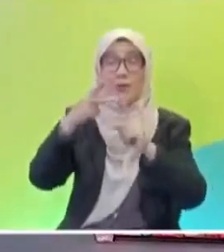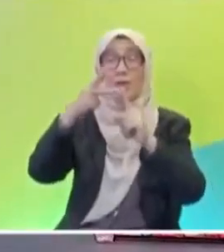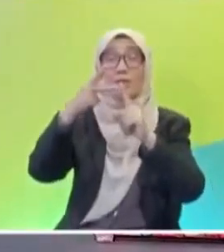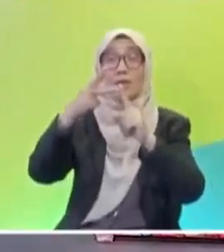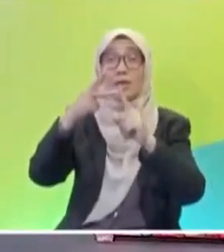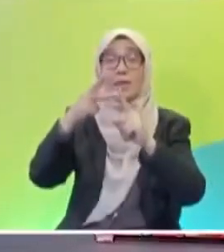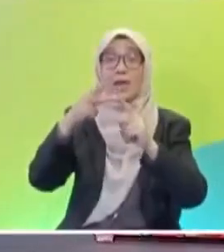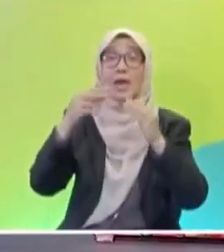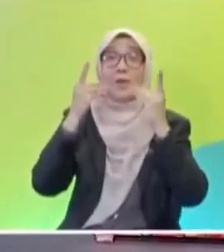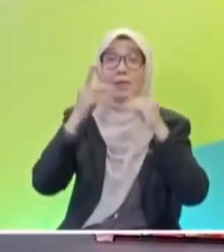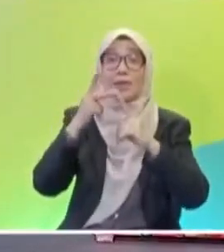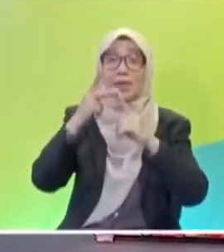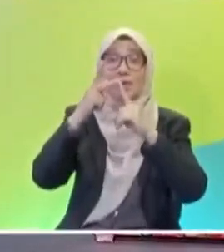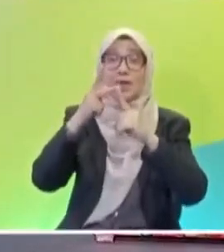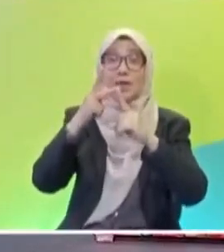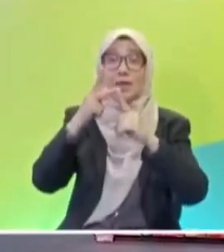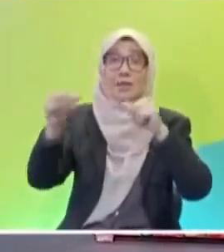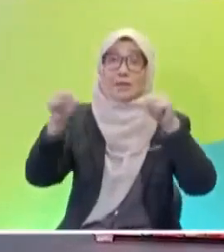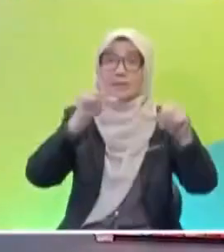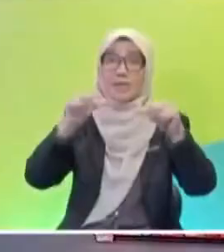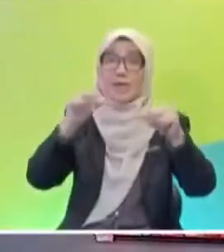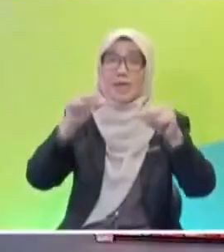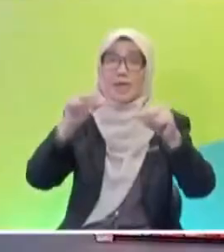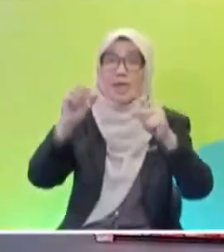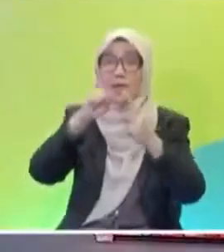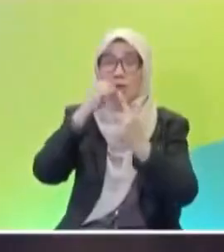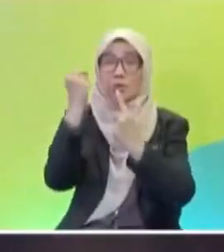sains sosial dan alam sekitar bersama